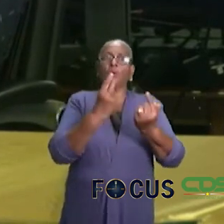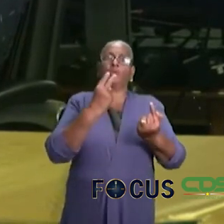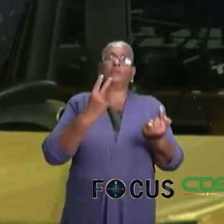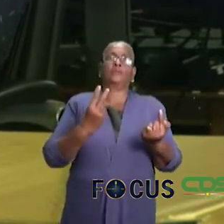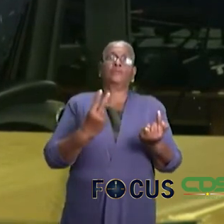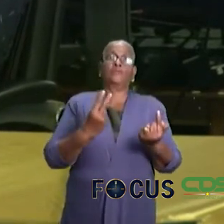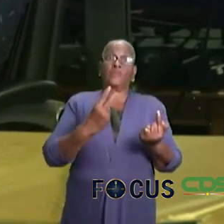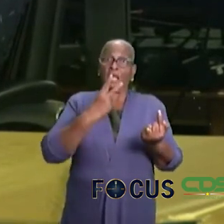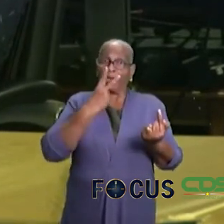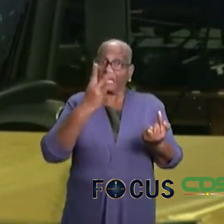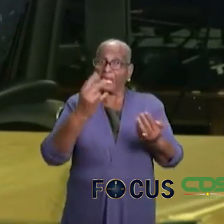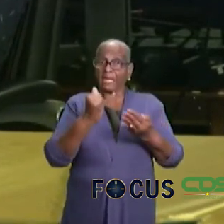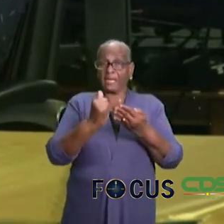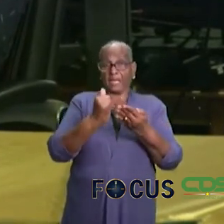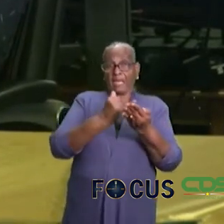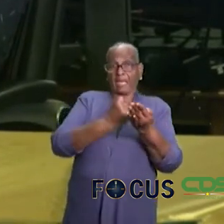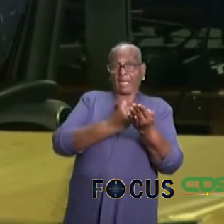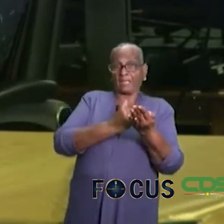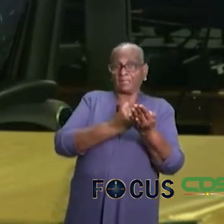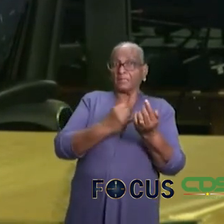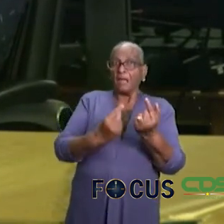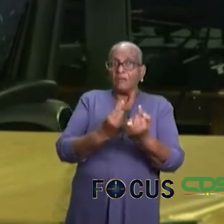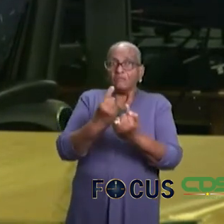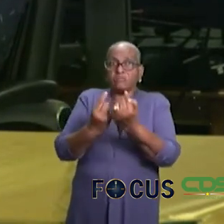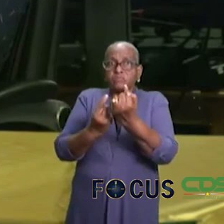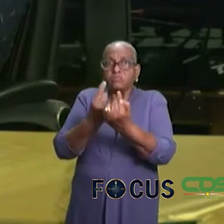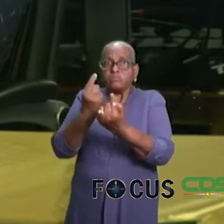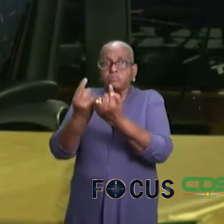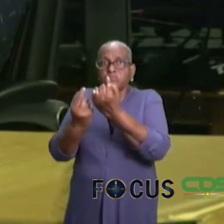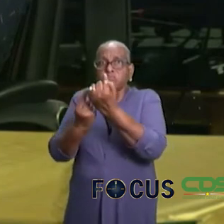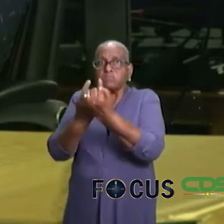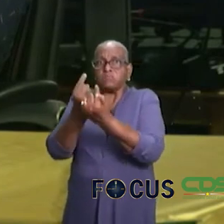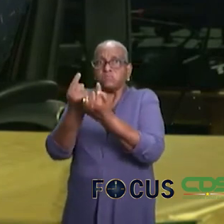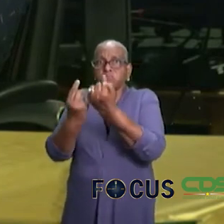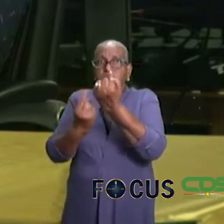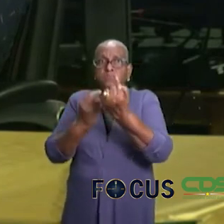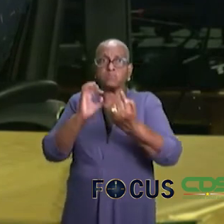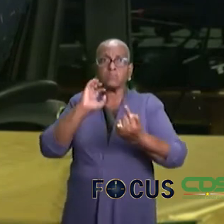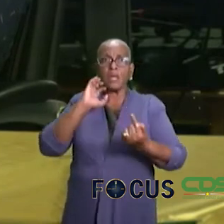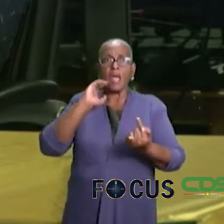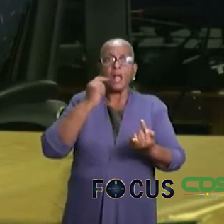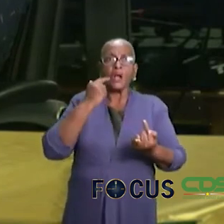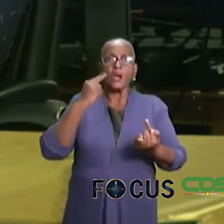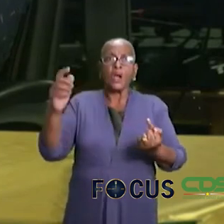kijk aan het eind, zie je dat er behoorlijk groei is. Elke week zien we dat er een groei is.